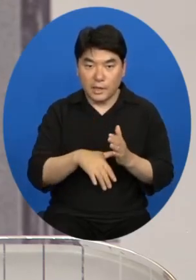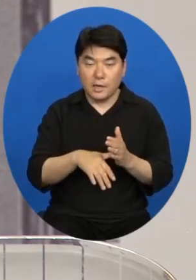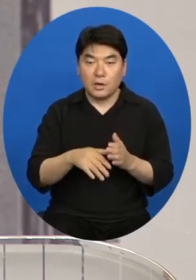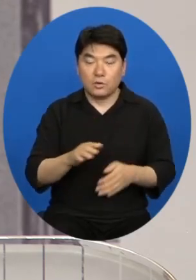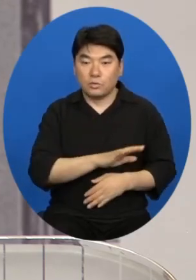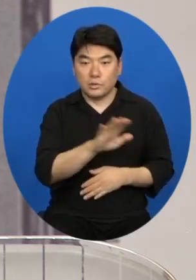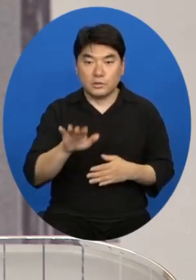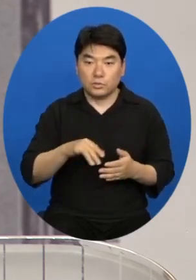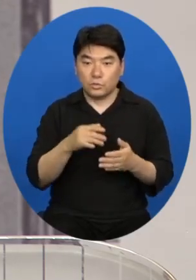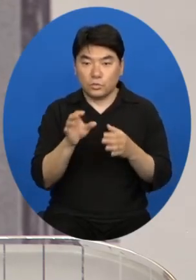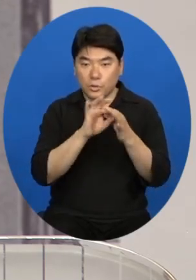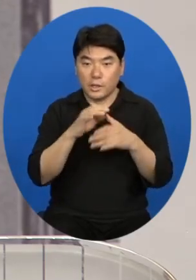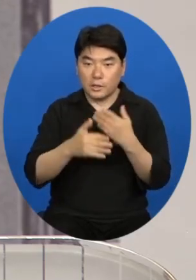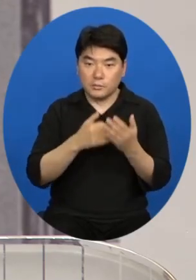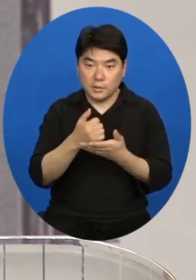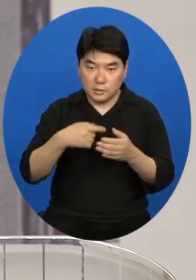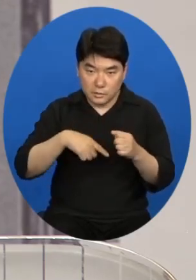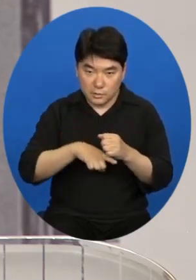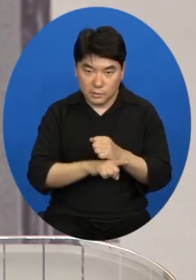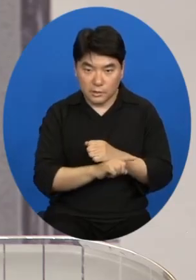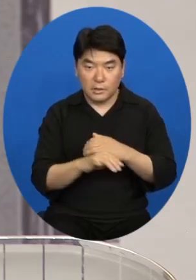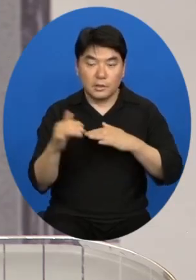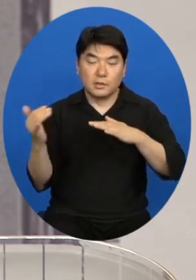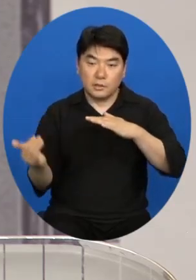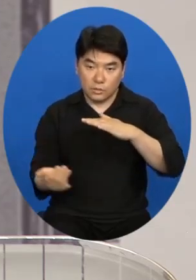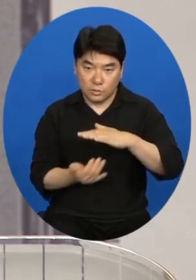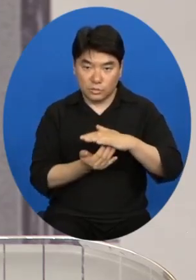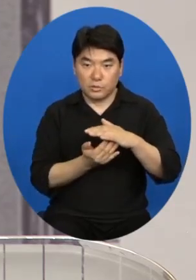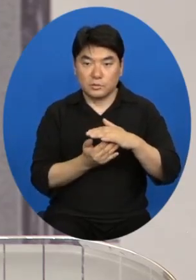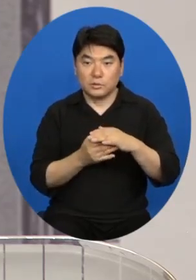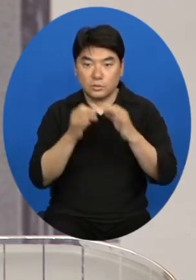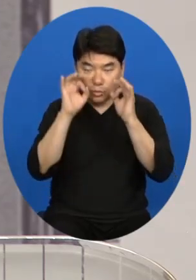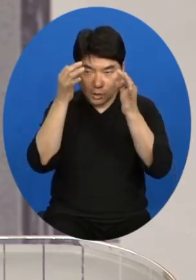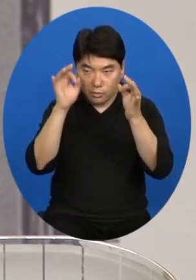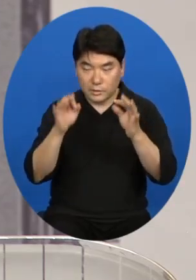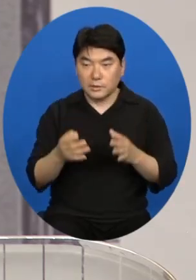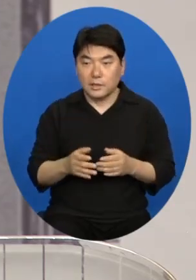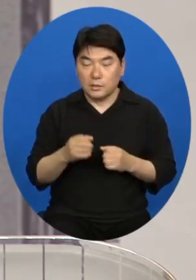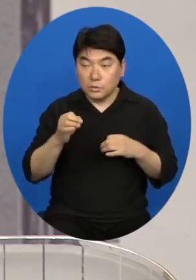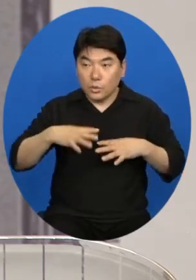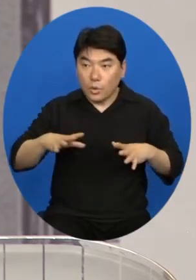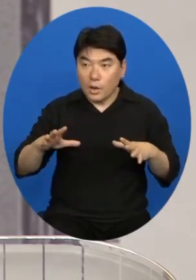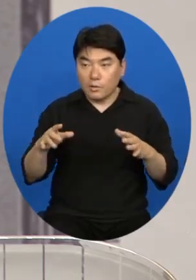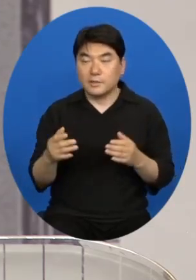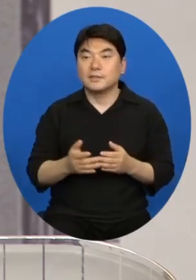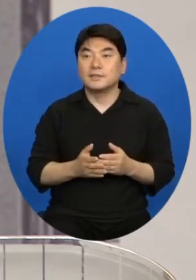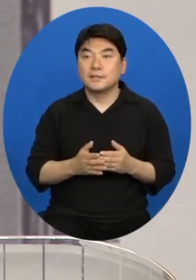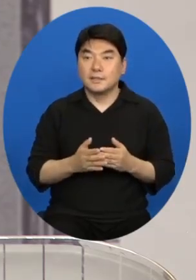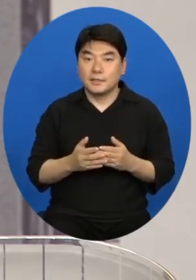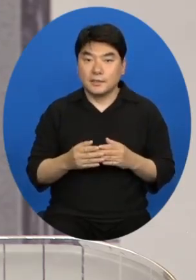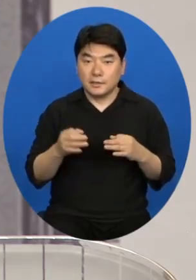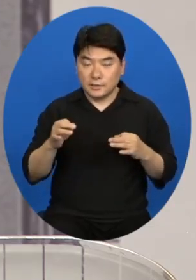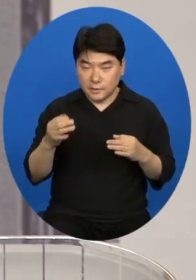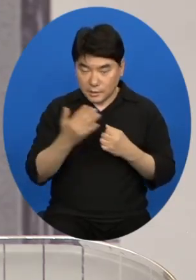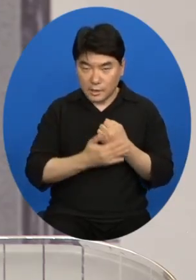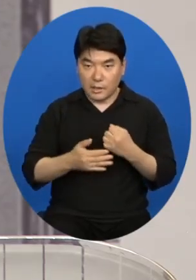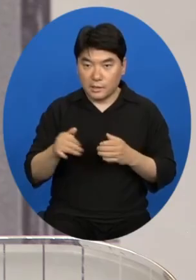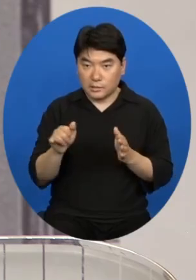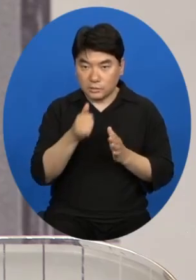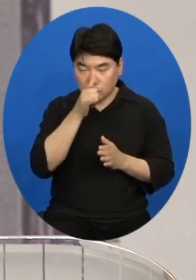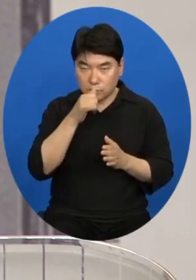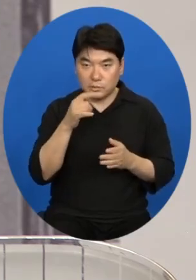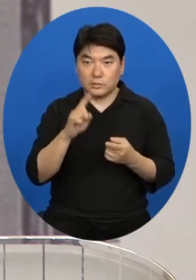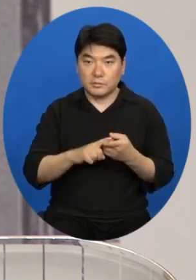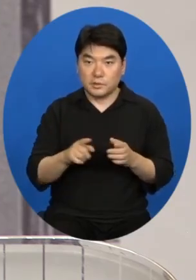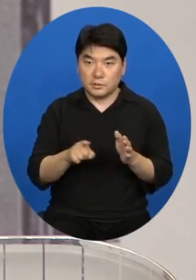하나님의 뜻이 이루어지게 되는 놀라운 은혜가 있게 될 줄로 믿습니다. 그래서 하나님은요, 다니엘처럼